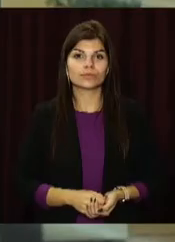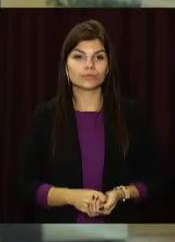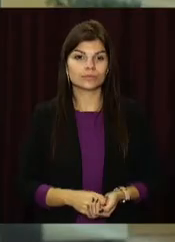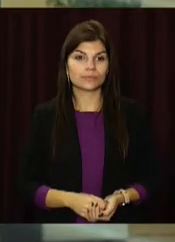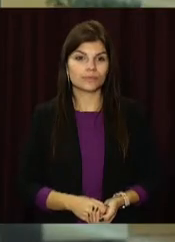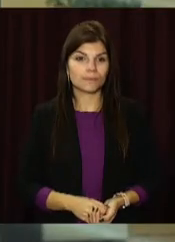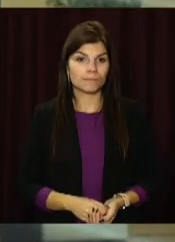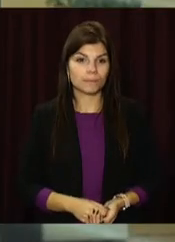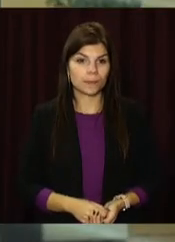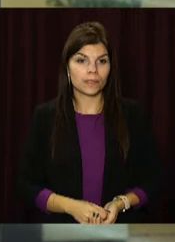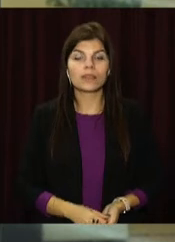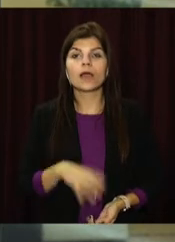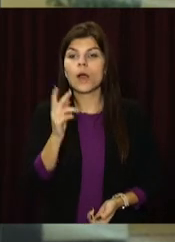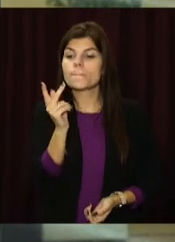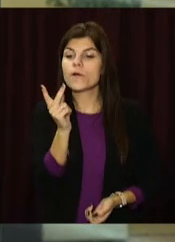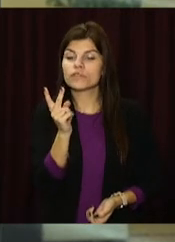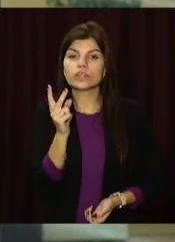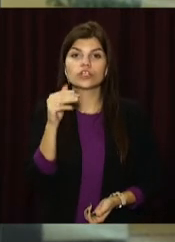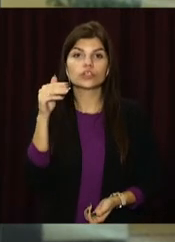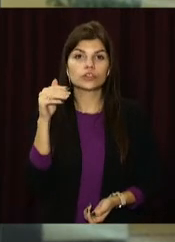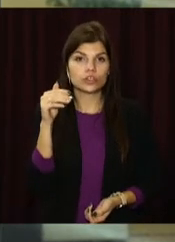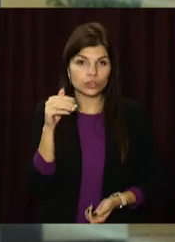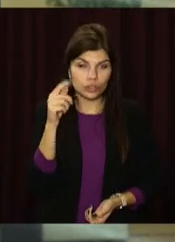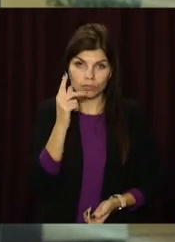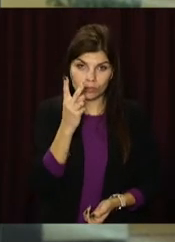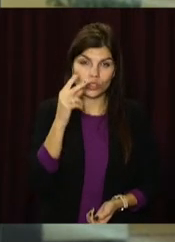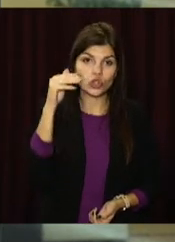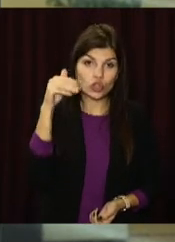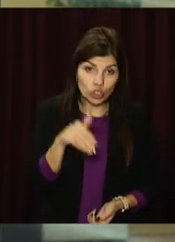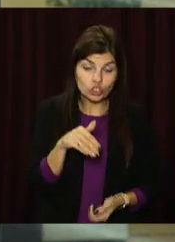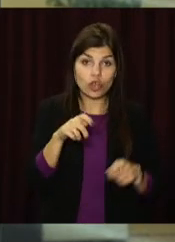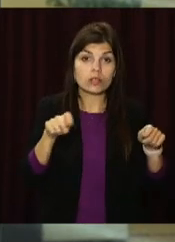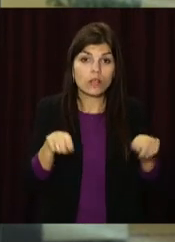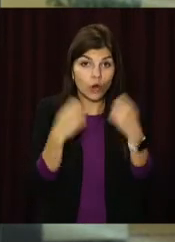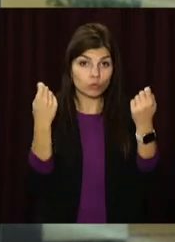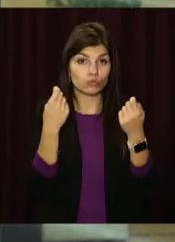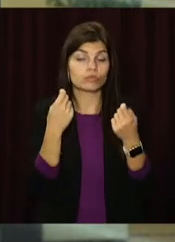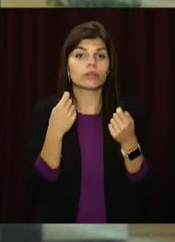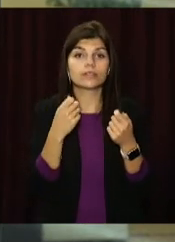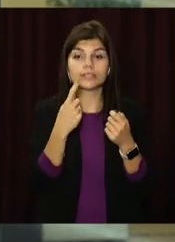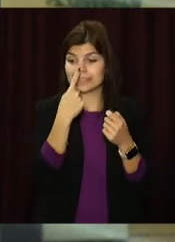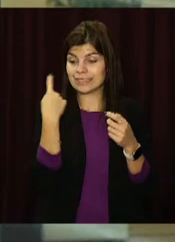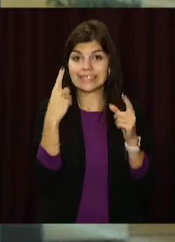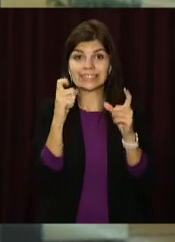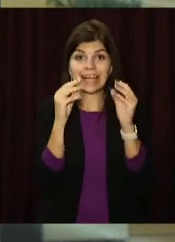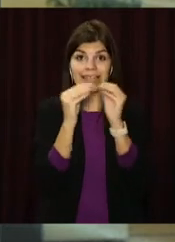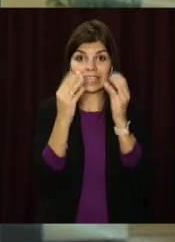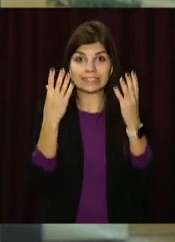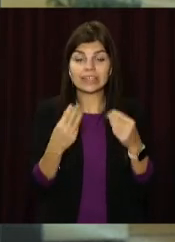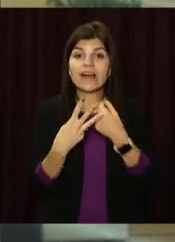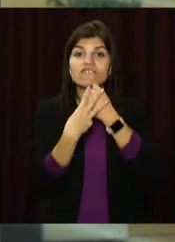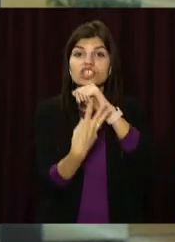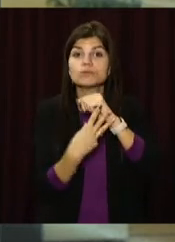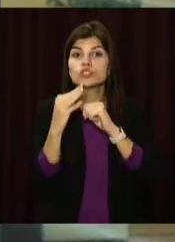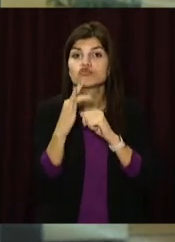обмежень. 1500 порушень норм карантину виявила поліція Дніпропетровщини за останні 10 днів. З